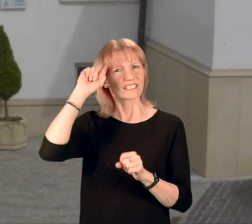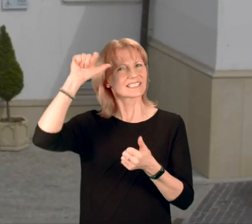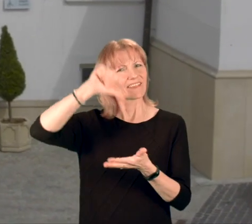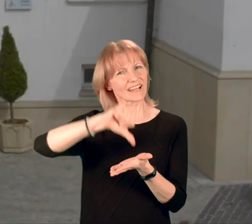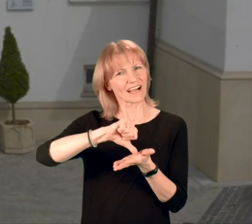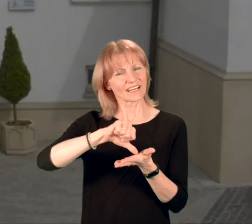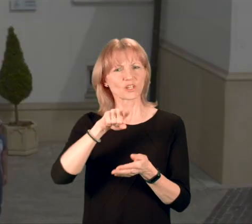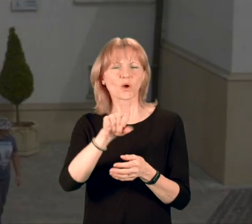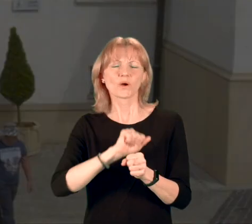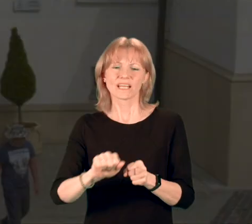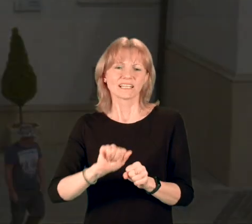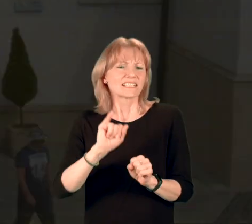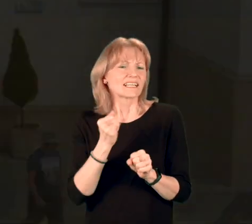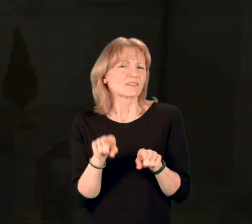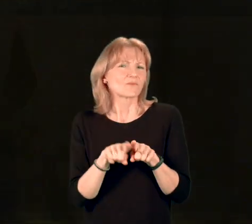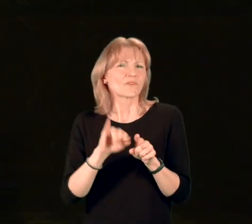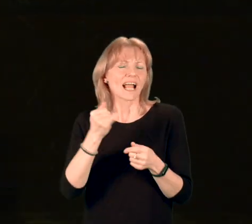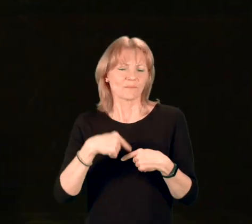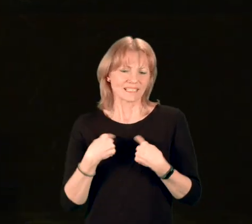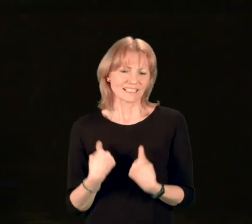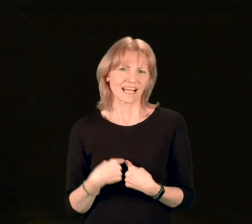i stanowi jakby jego serce.